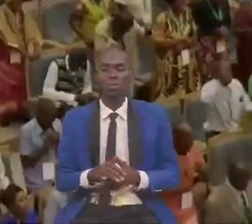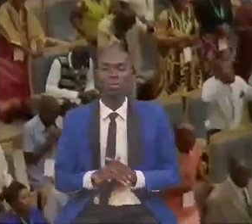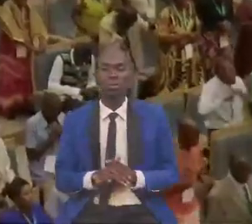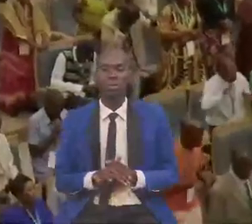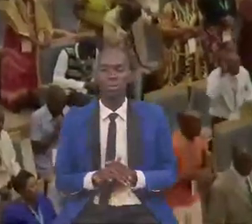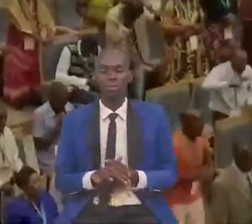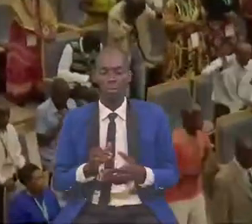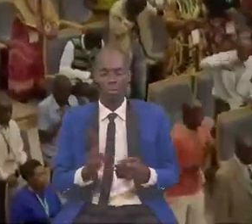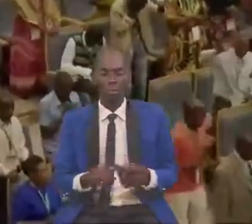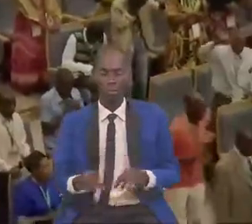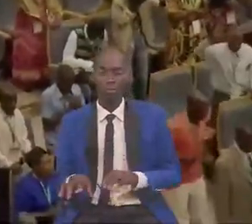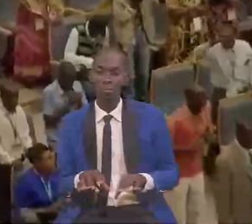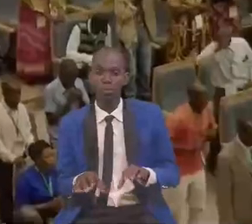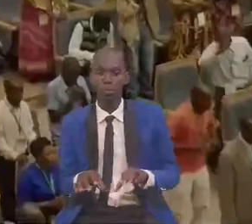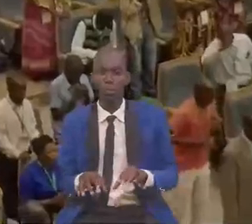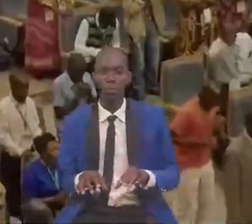pour faire,